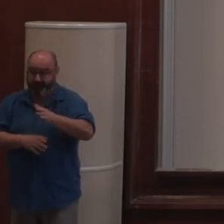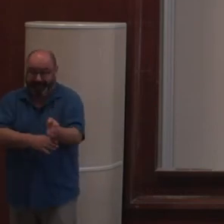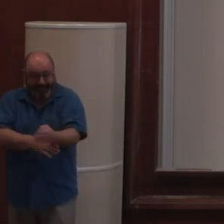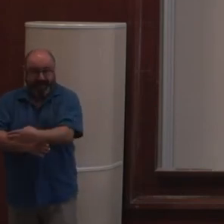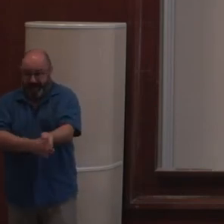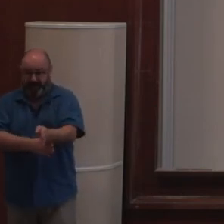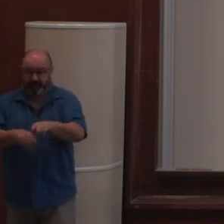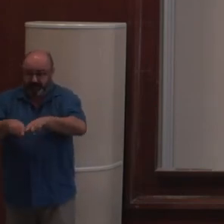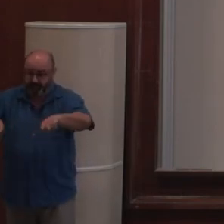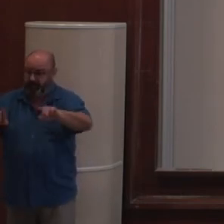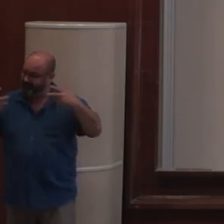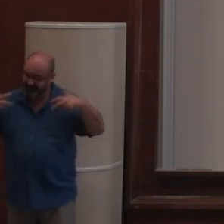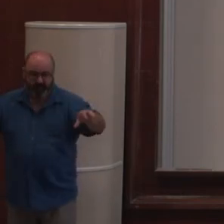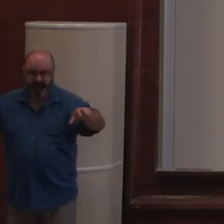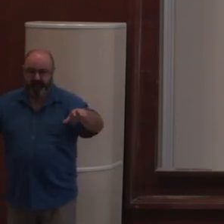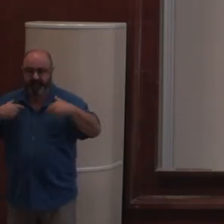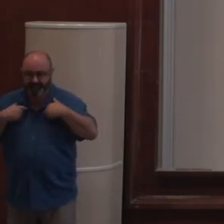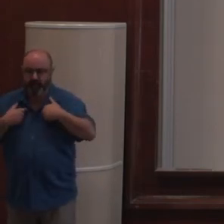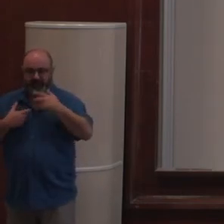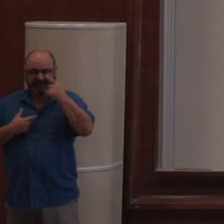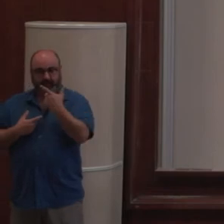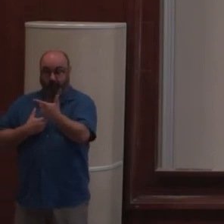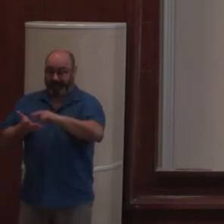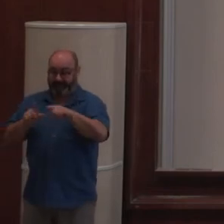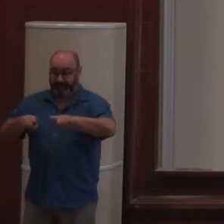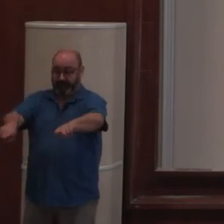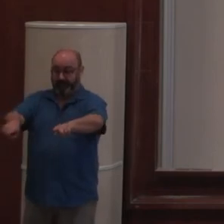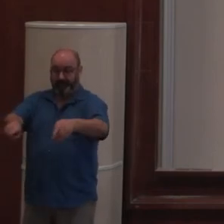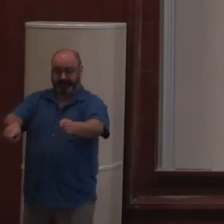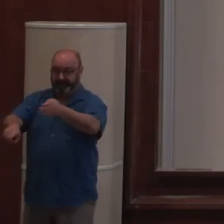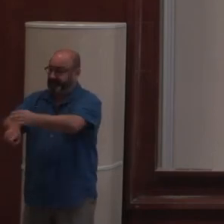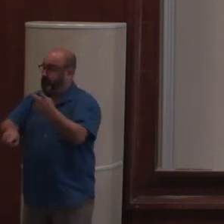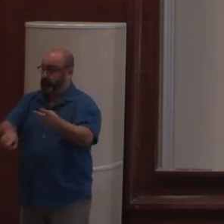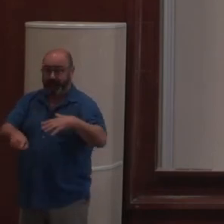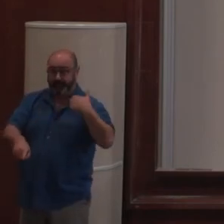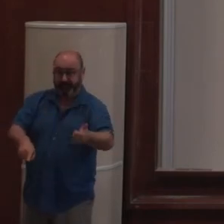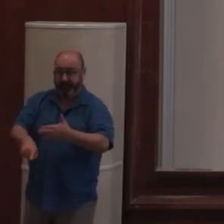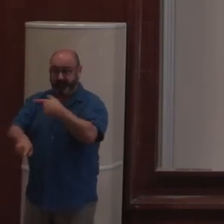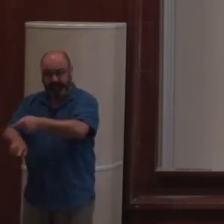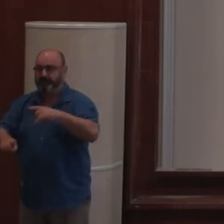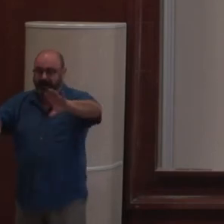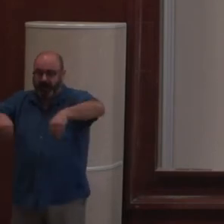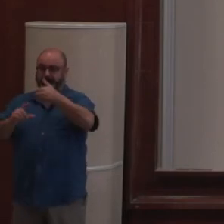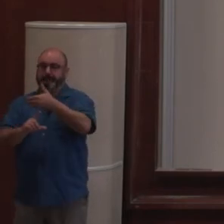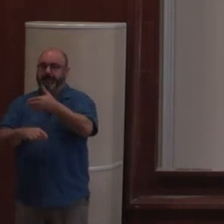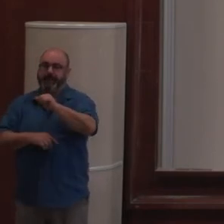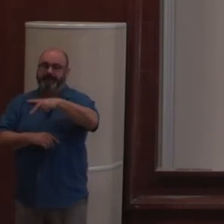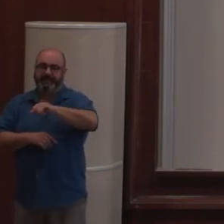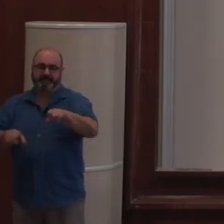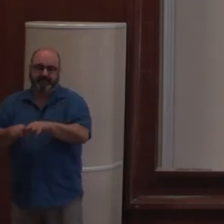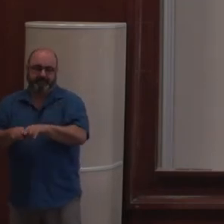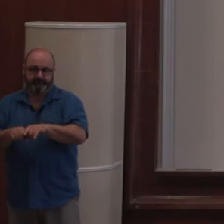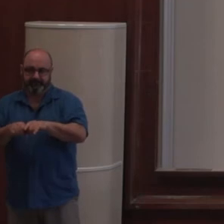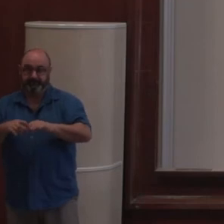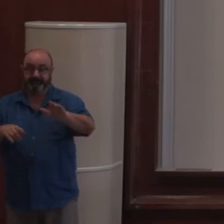Donc on s'est dit, ok, techniquement, il y a plusieurs pistes, on va voir, il y des gens qui aiment bien celle-là, il des gens qui aiment bien celle-là, mais on fait la même API au-dessus. Et donc, après,